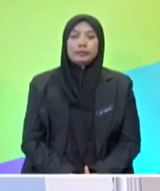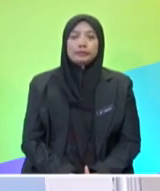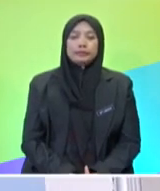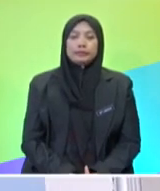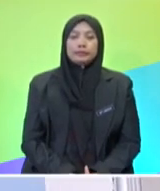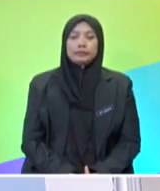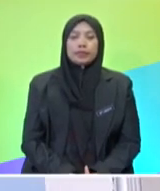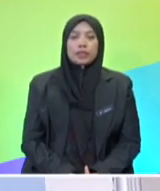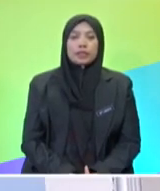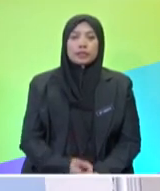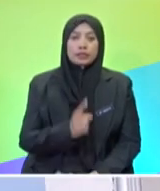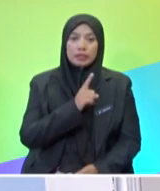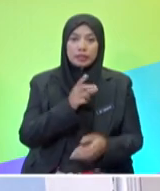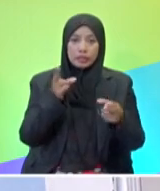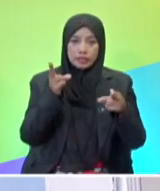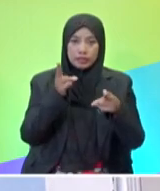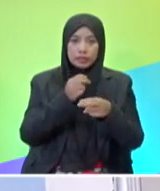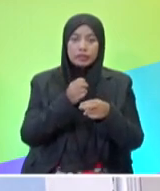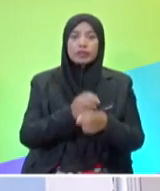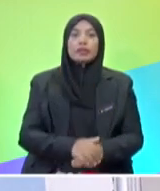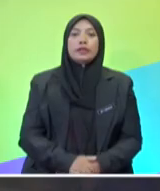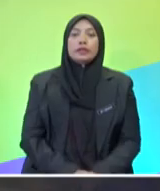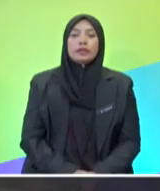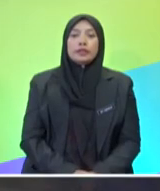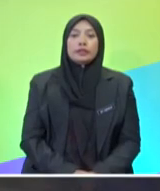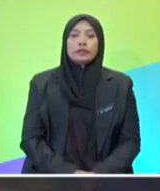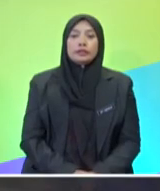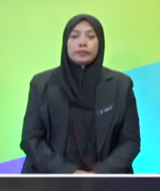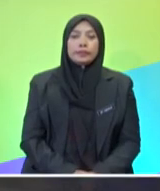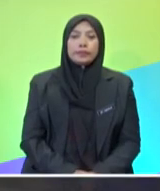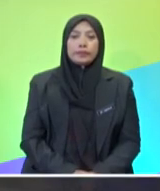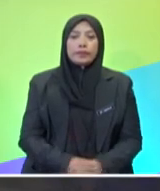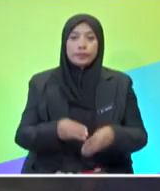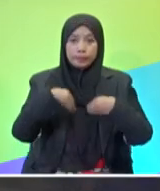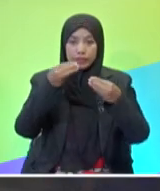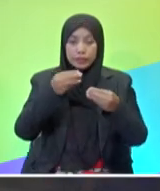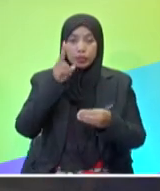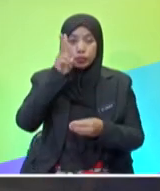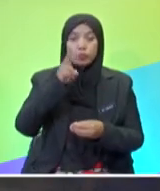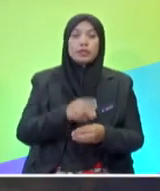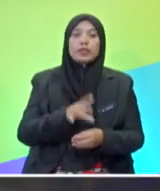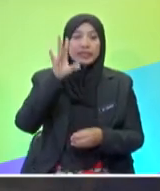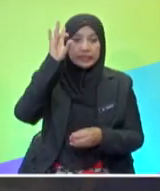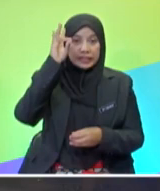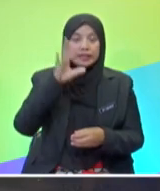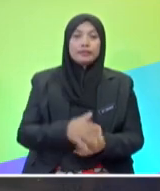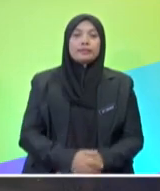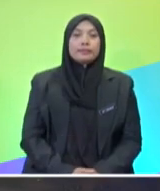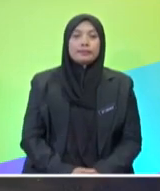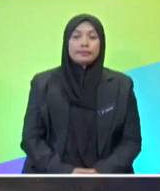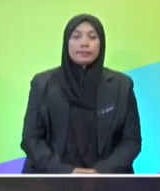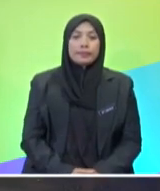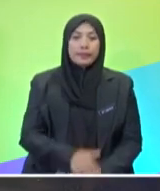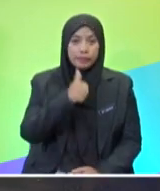Syafika, saya nak Arif dengan Fahy tu bagi dua stiker lah. Sebab dia jawab soalan tadi. Dia jawab lebih-lebih tu. Bagus